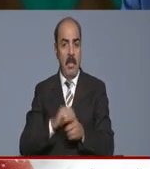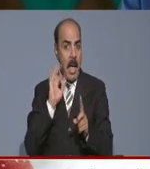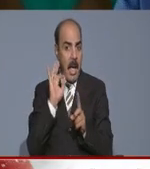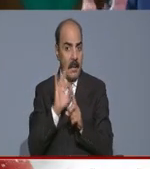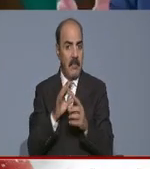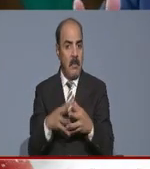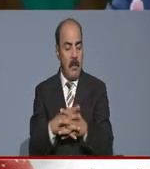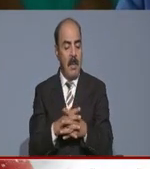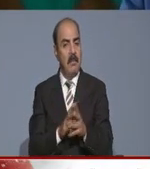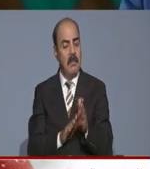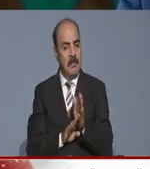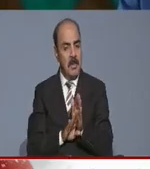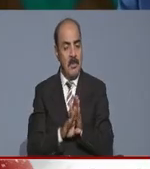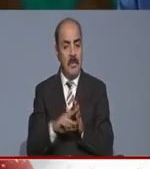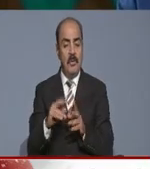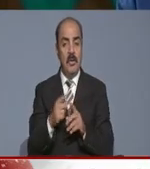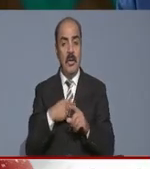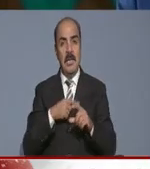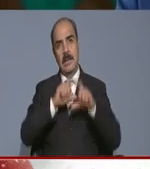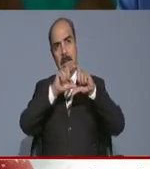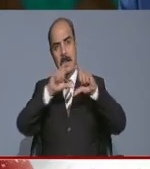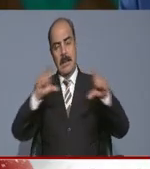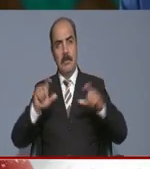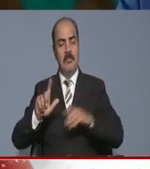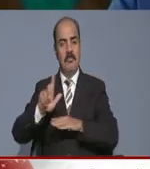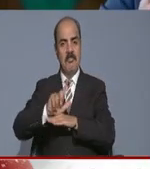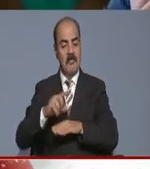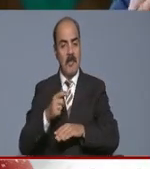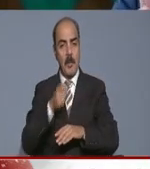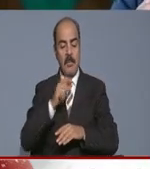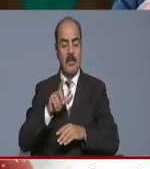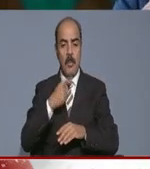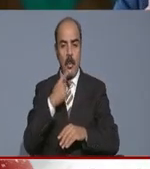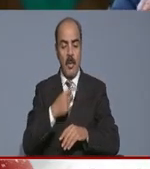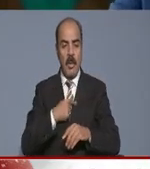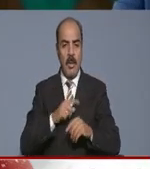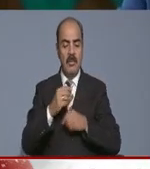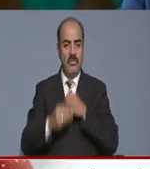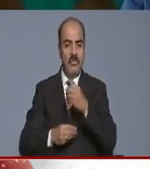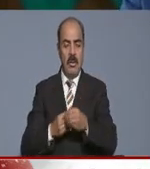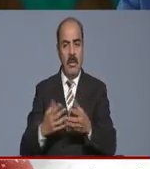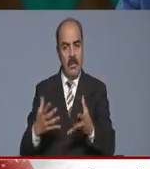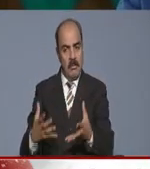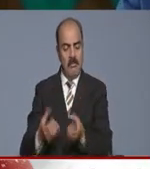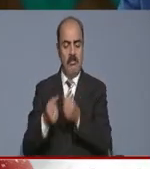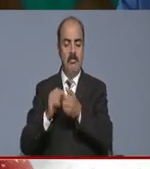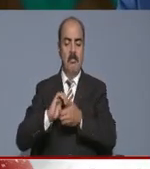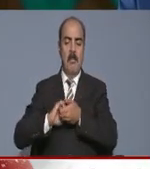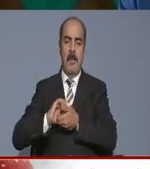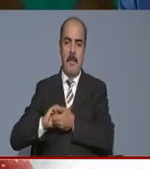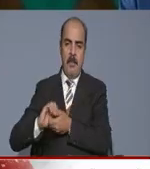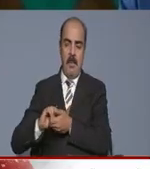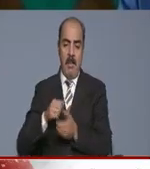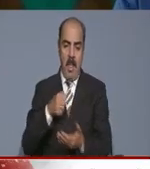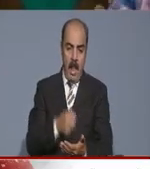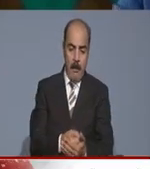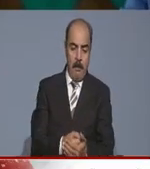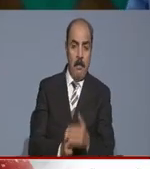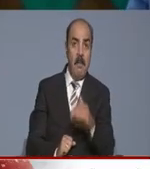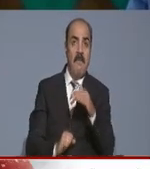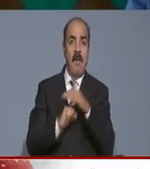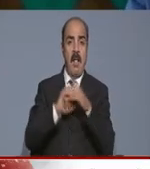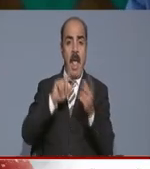لذا فإن شعار الرئاسة البرازيلية تعزيز التعاون بين الجنوب